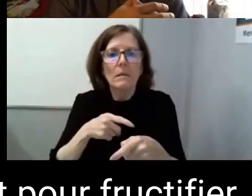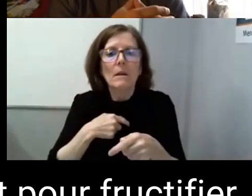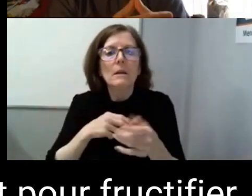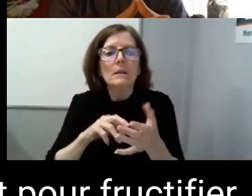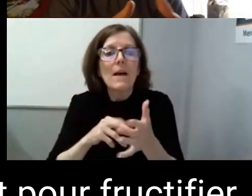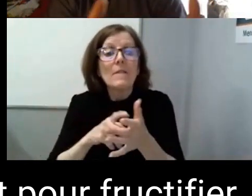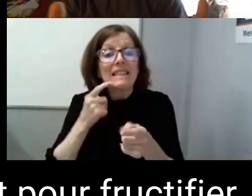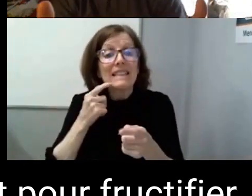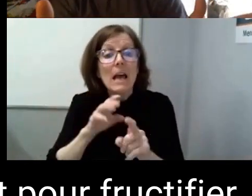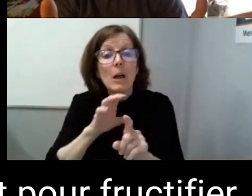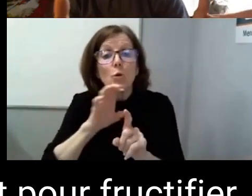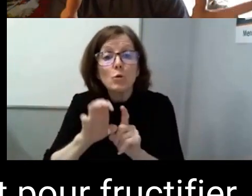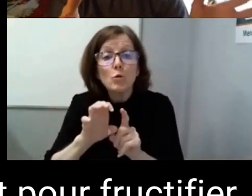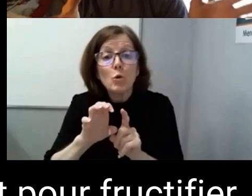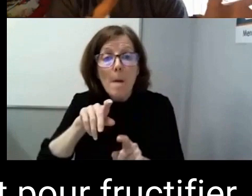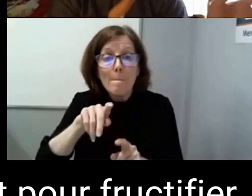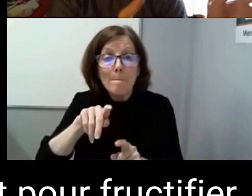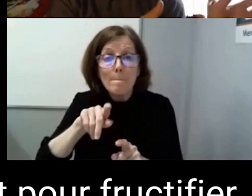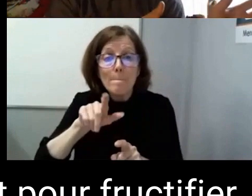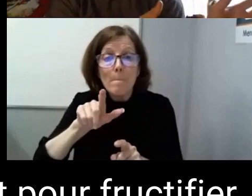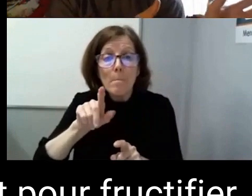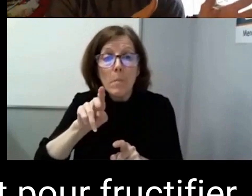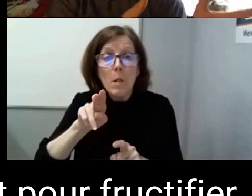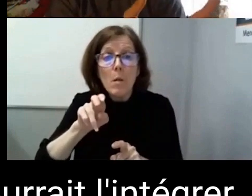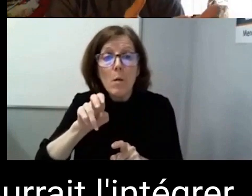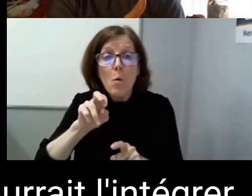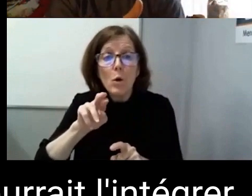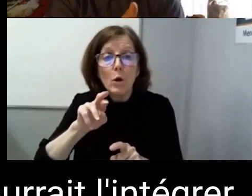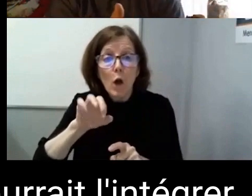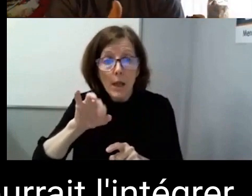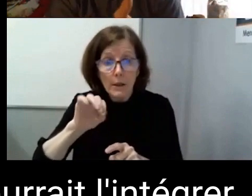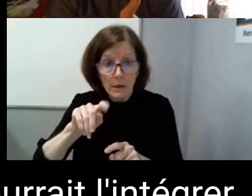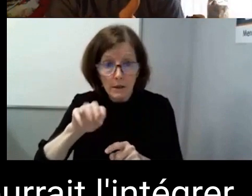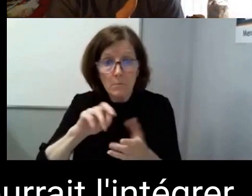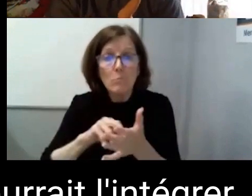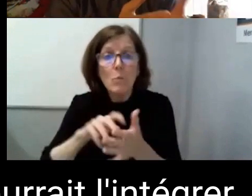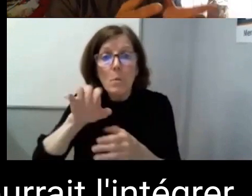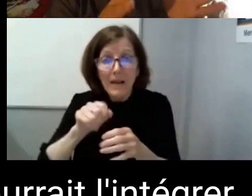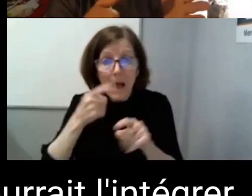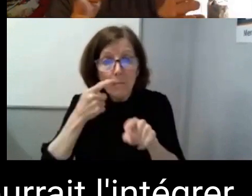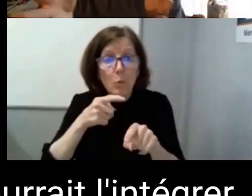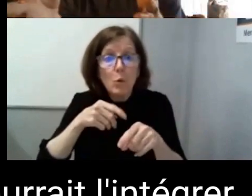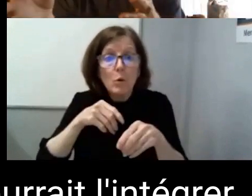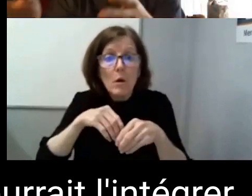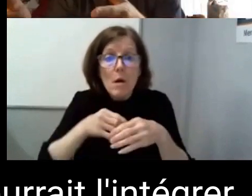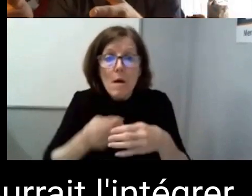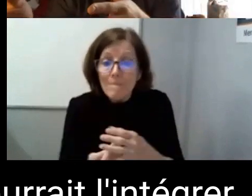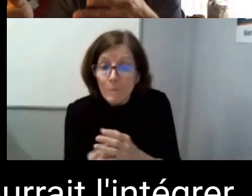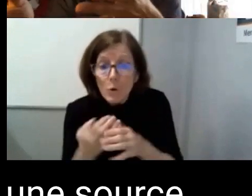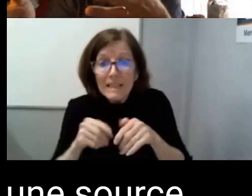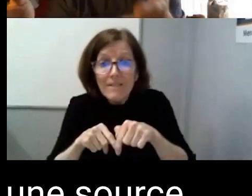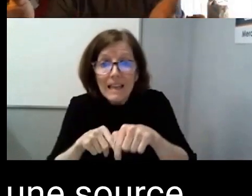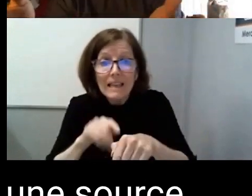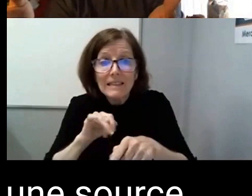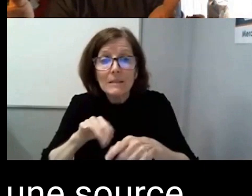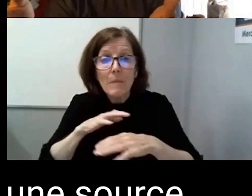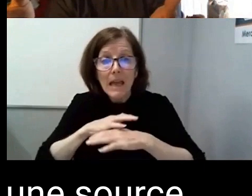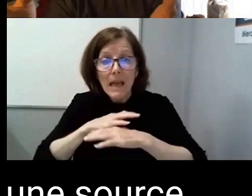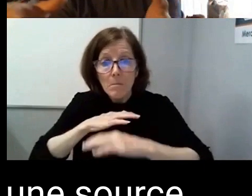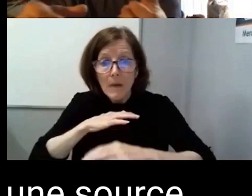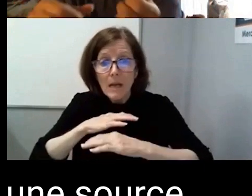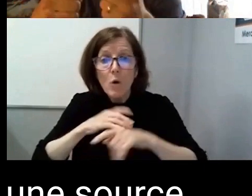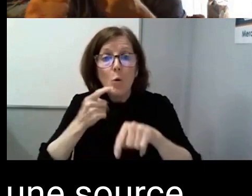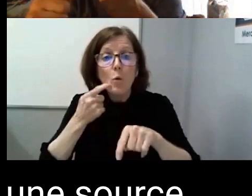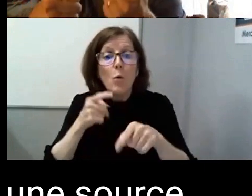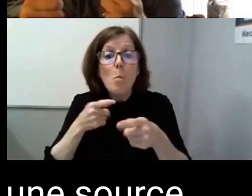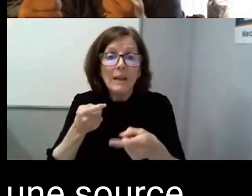pleurote, pourrait être utilisée directement pour fructifier si on la mettait dans une planche, mais on pourrait l'intégrer, par exemple, à des billots de